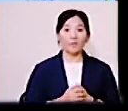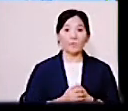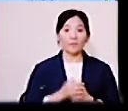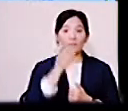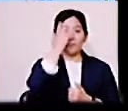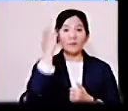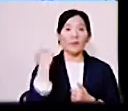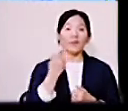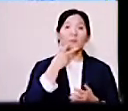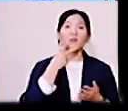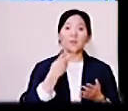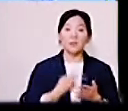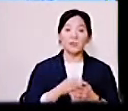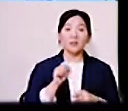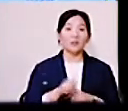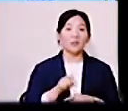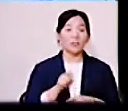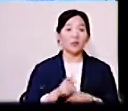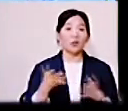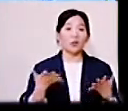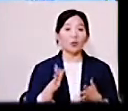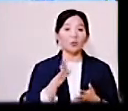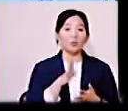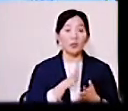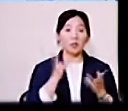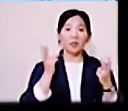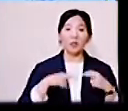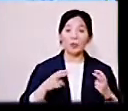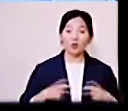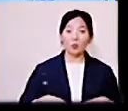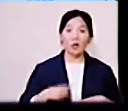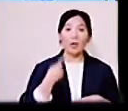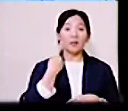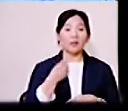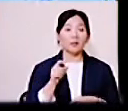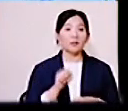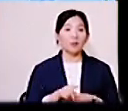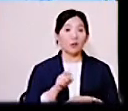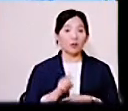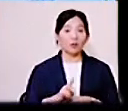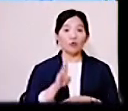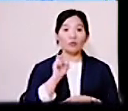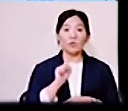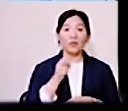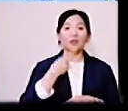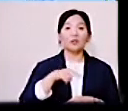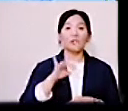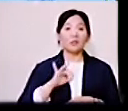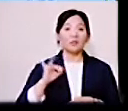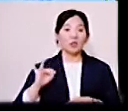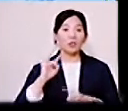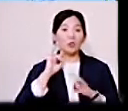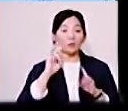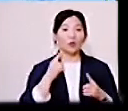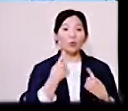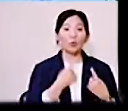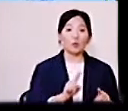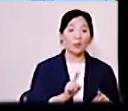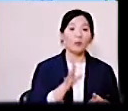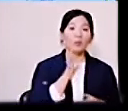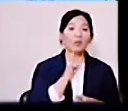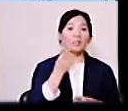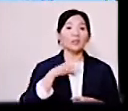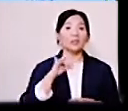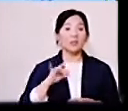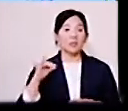их, посмотрите на те задачи, которые были разобраны. Одна задача на дискретизацию звука, другая на